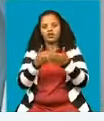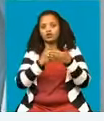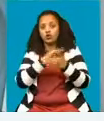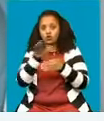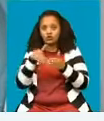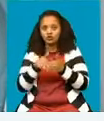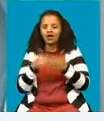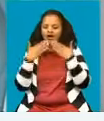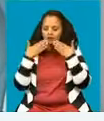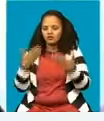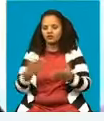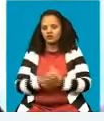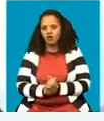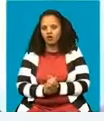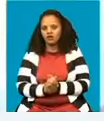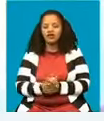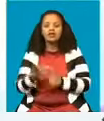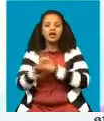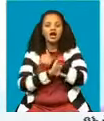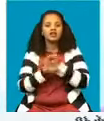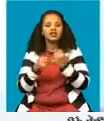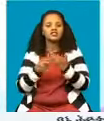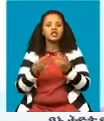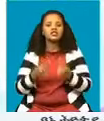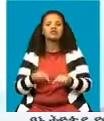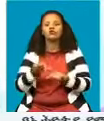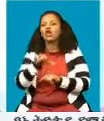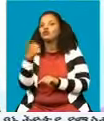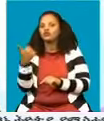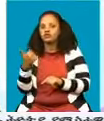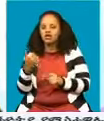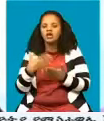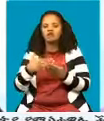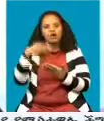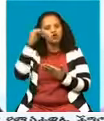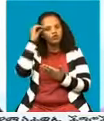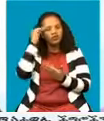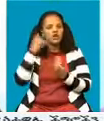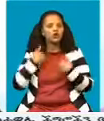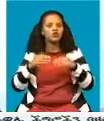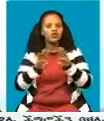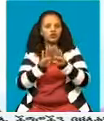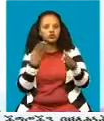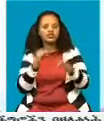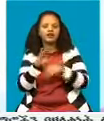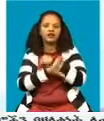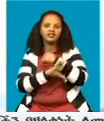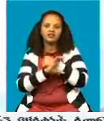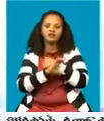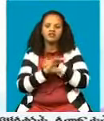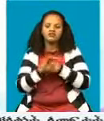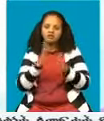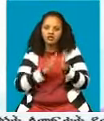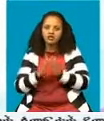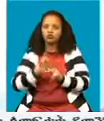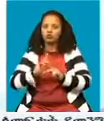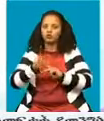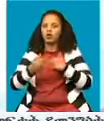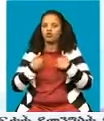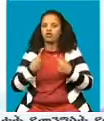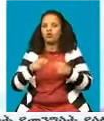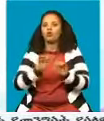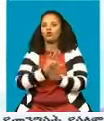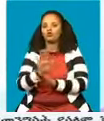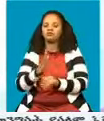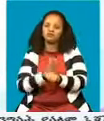ባለድርሻዎችን አመስግነዋል። እንግዲህ እንደ ሀገር ደግሞ ከነዚህ ተሞክሮች ለሌሎች የሚማሩበት ያሉ ክፍተቶች ደግሞ እንደ ሀገርም በምንቀርጻቸው ፕሮግራሞች ካሉት